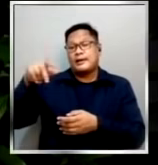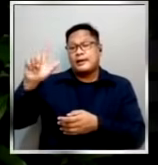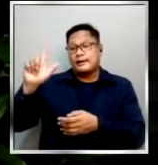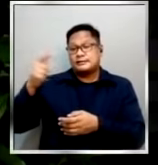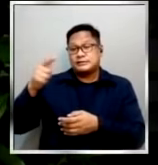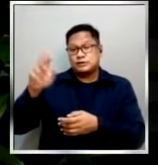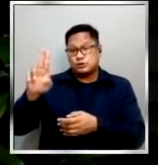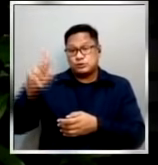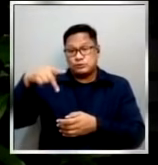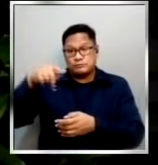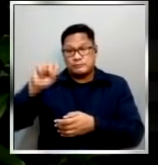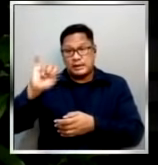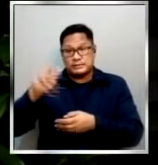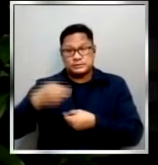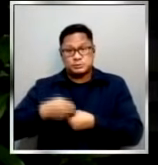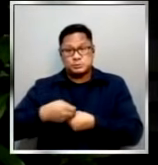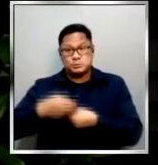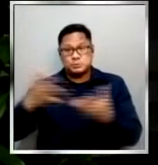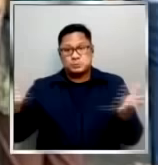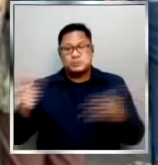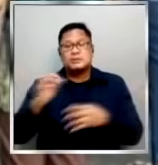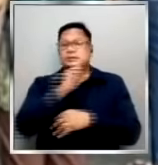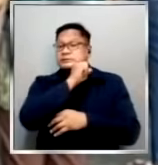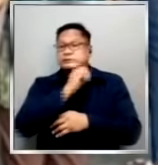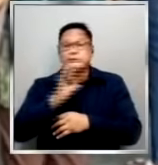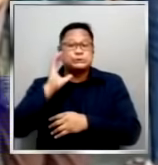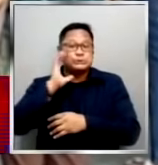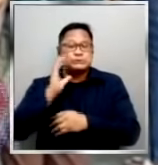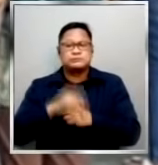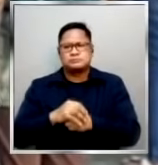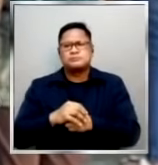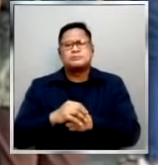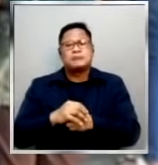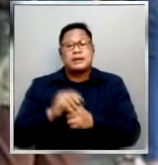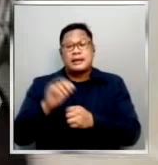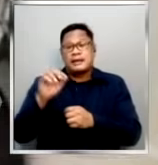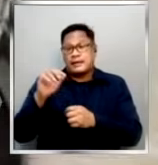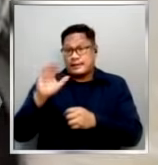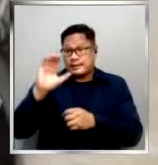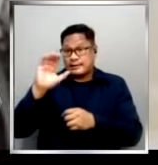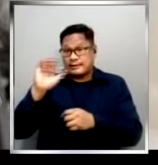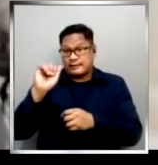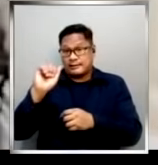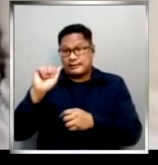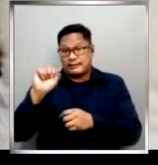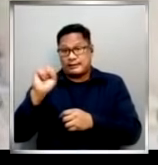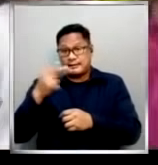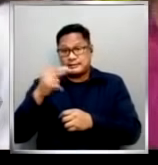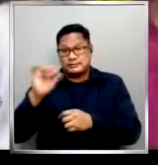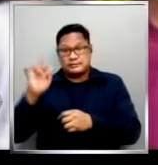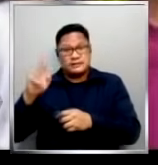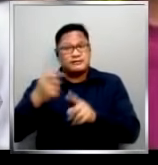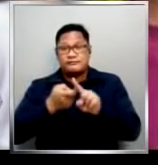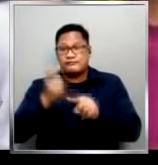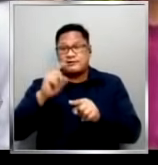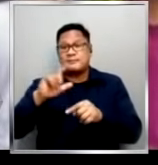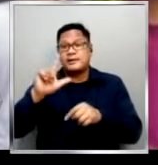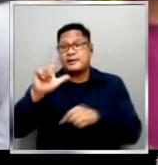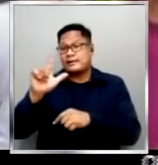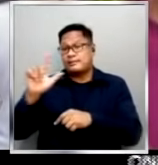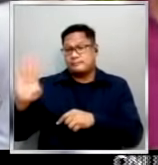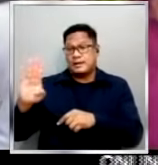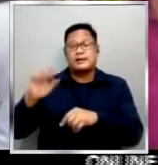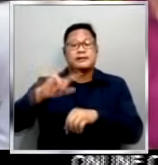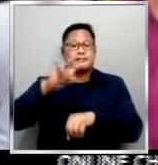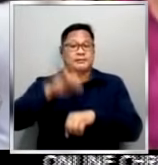cash card sa mga senior citizen. Ang ipinamigay na cash cards ay mula raw sa land bank. Ang paggamit nito ang nakita ng LGU